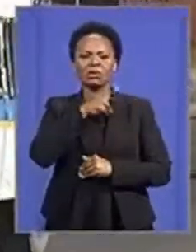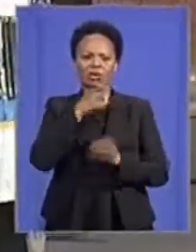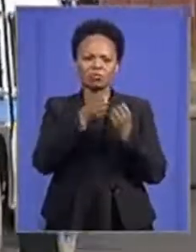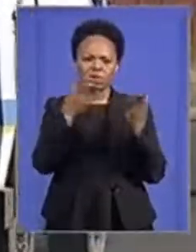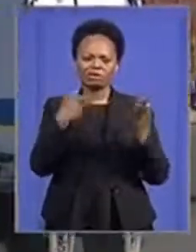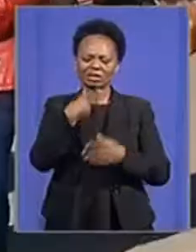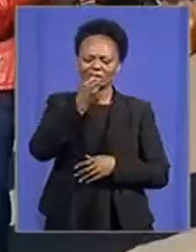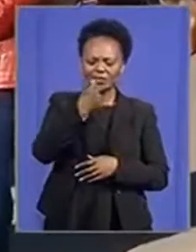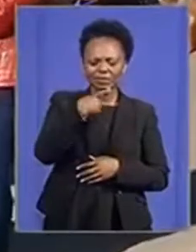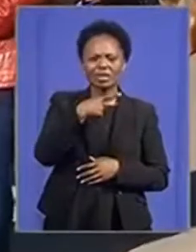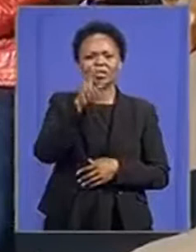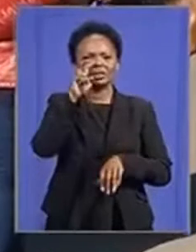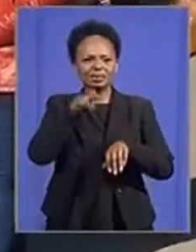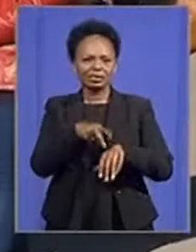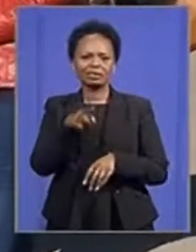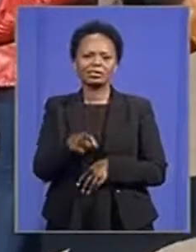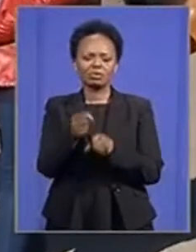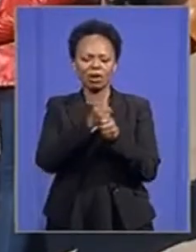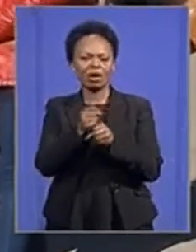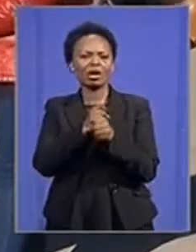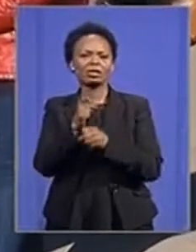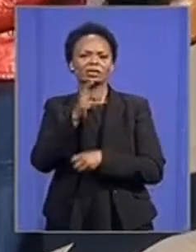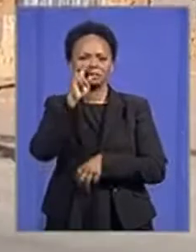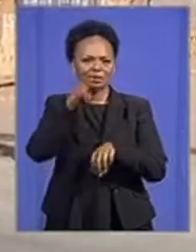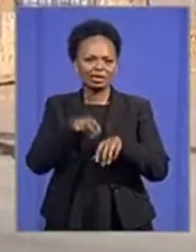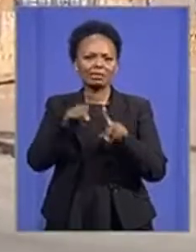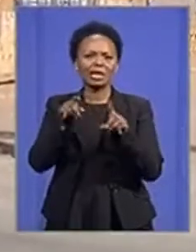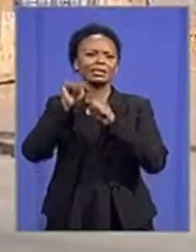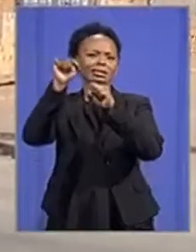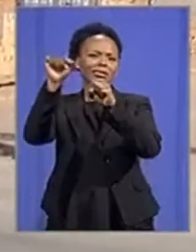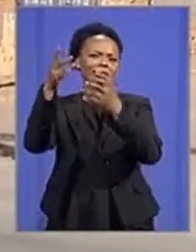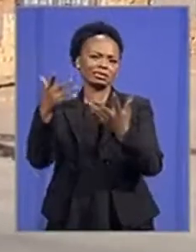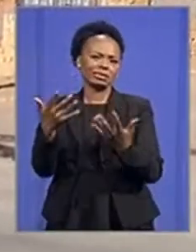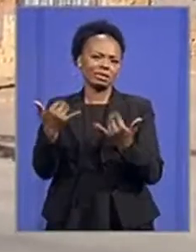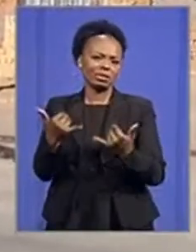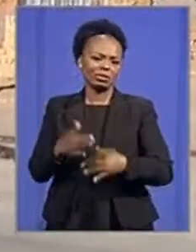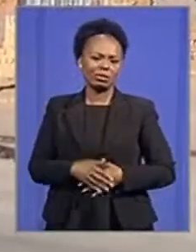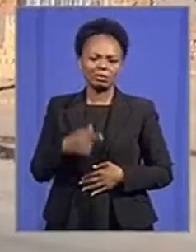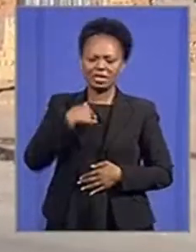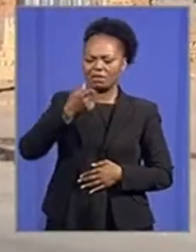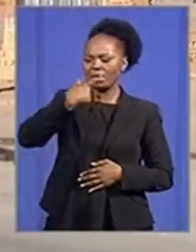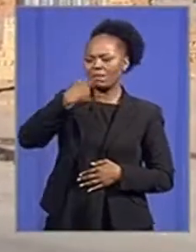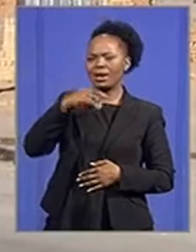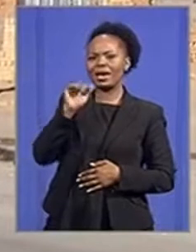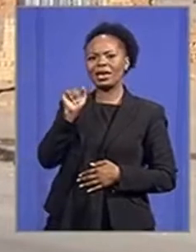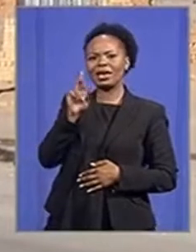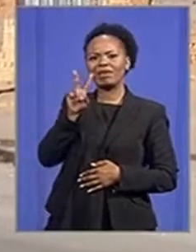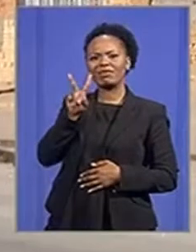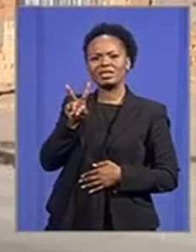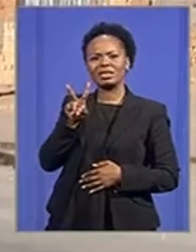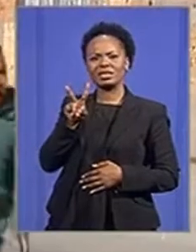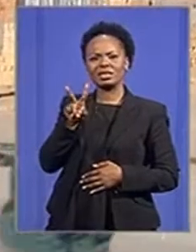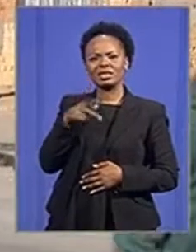go emišwa ga ditirelo tse go gakaditše seemo. Ke nwa dipilisi tsa di-ARV ke date ke di-19 ba re